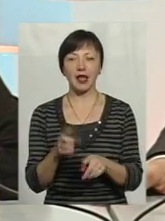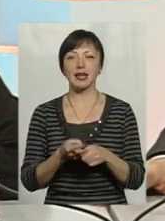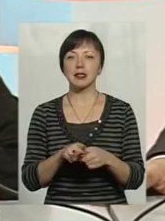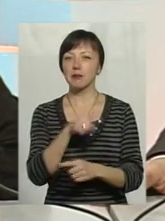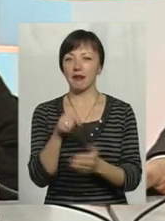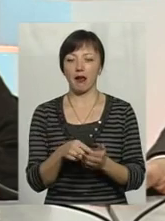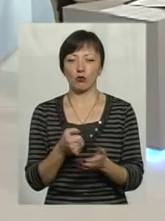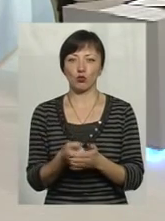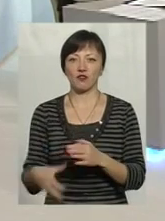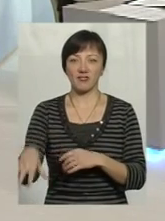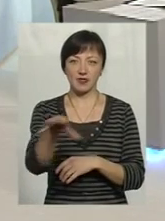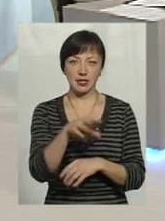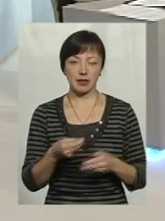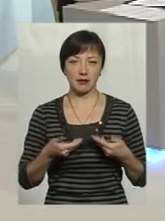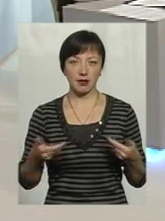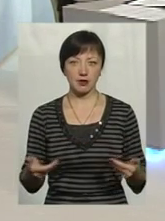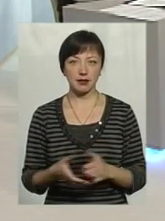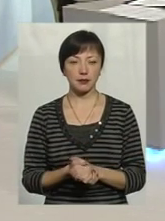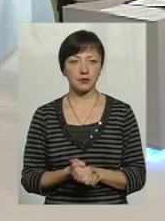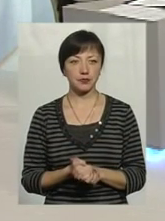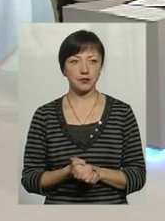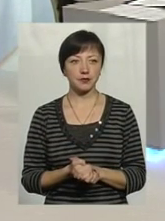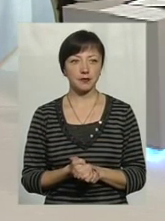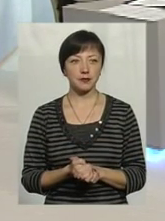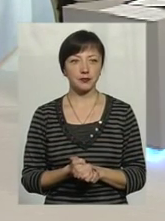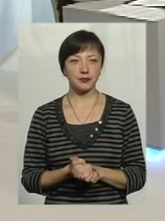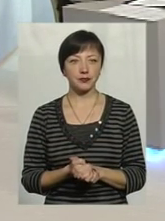до всіх нас. Дякую, пане Валерій.